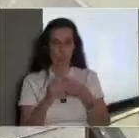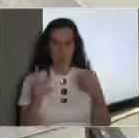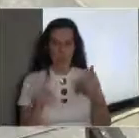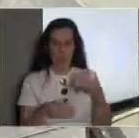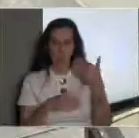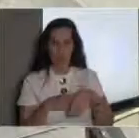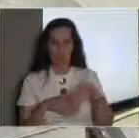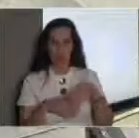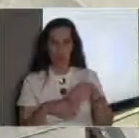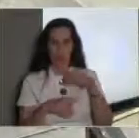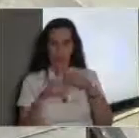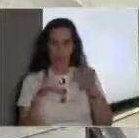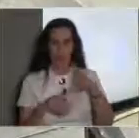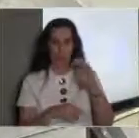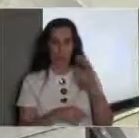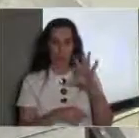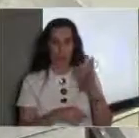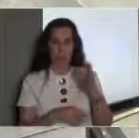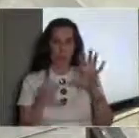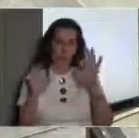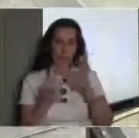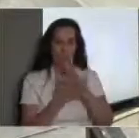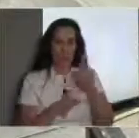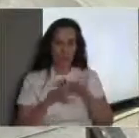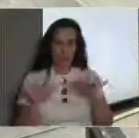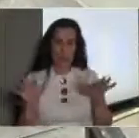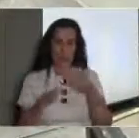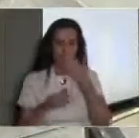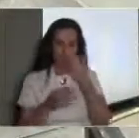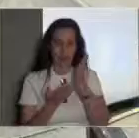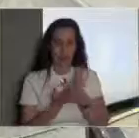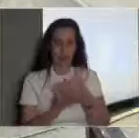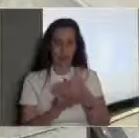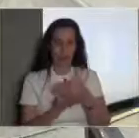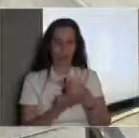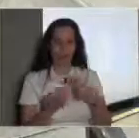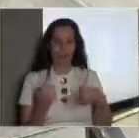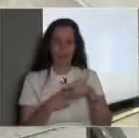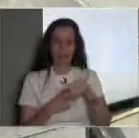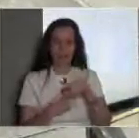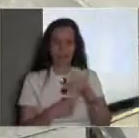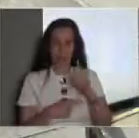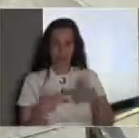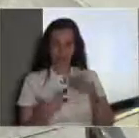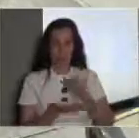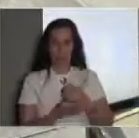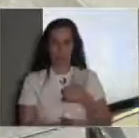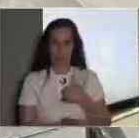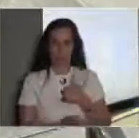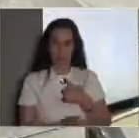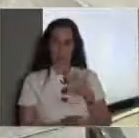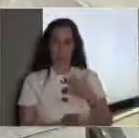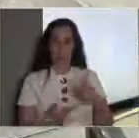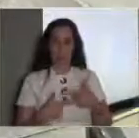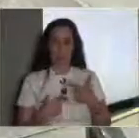סוף תקציב, אתם יש לכם 40, 50, 10, 12 מיליארד לחלק לקופות שלכם, אתם חיים על חשבוננו,